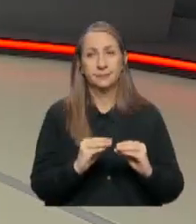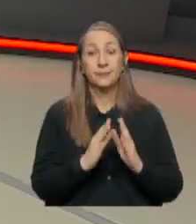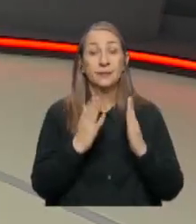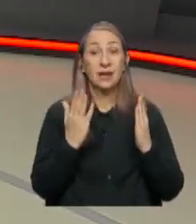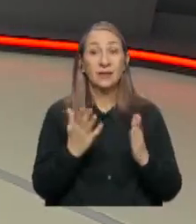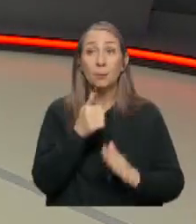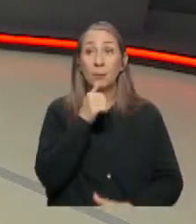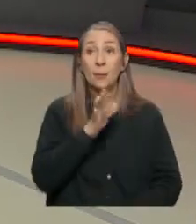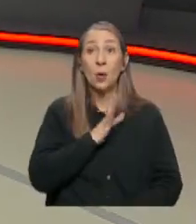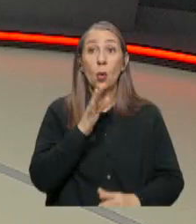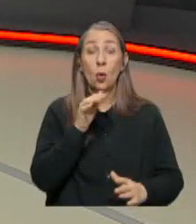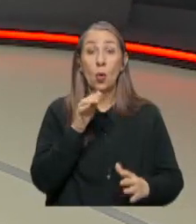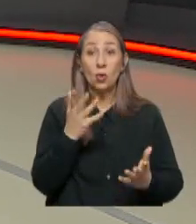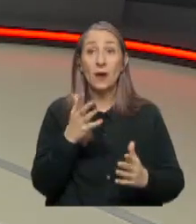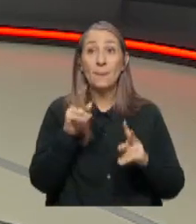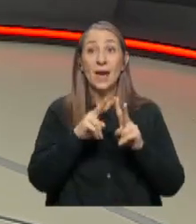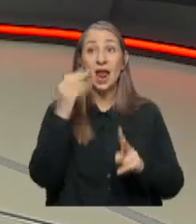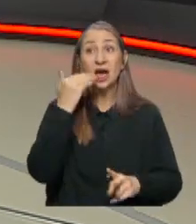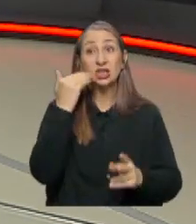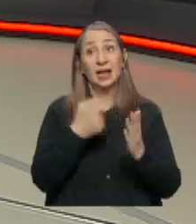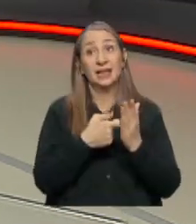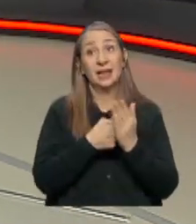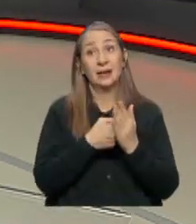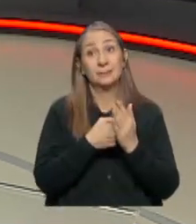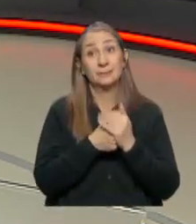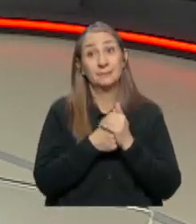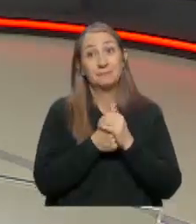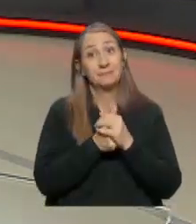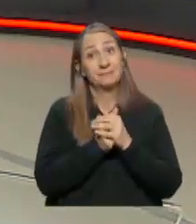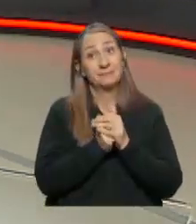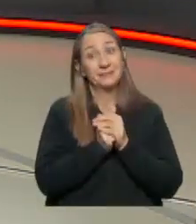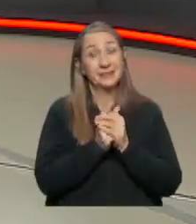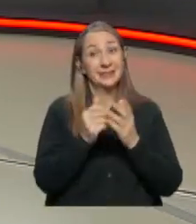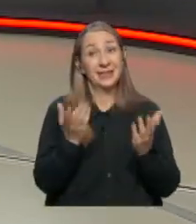Efendim baba oğul ve Meral Akşener adına. Yani...